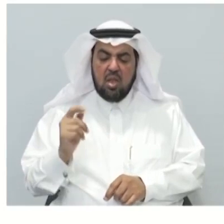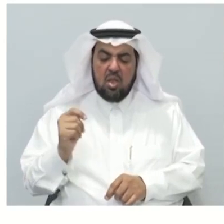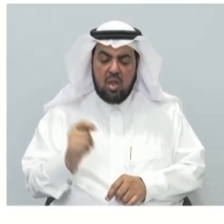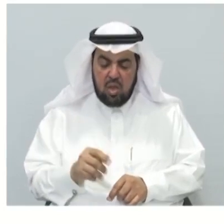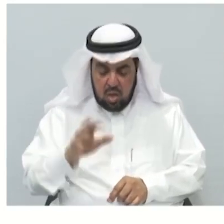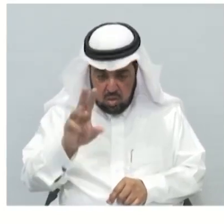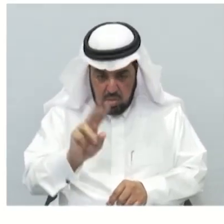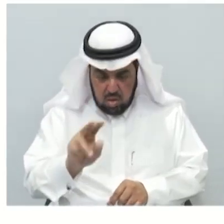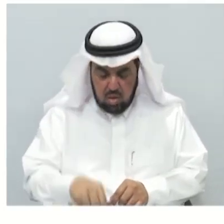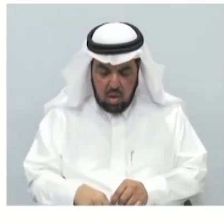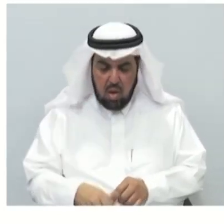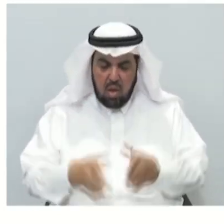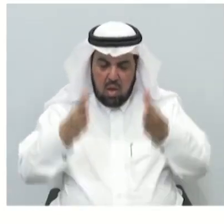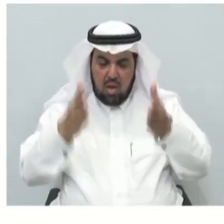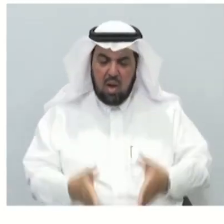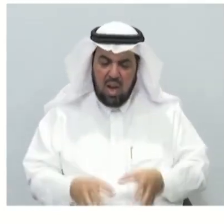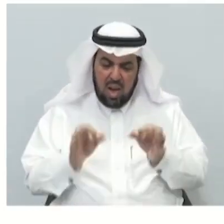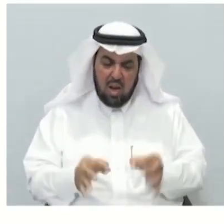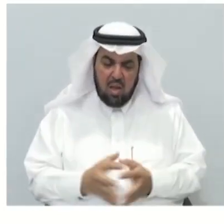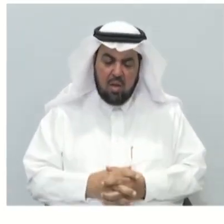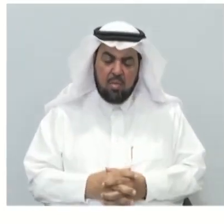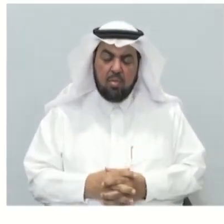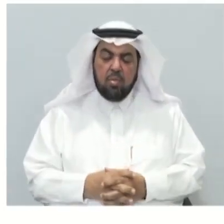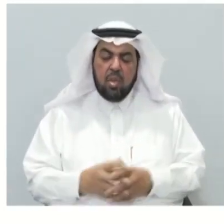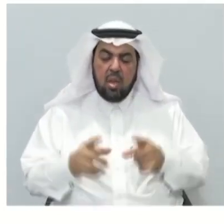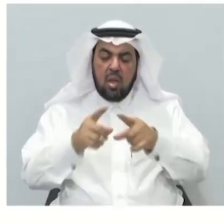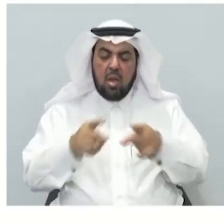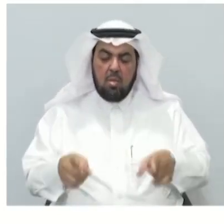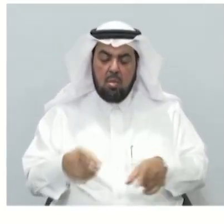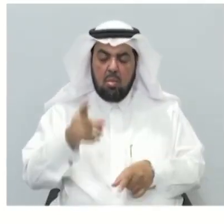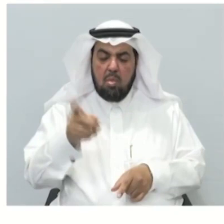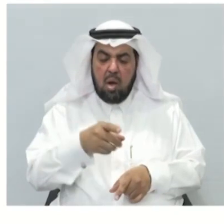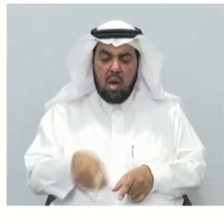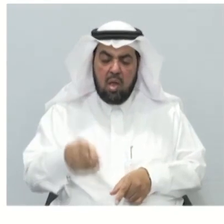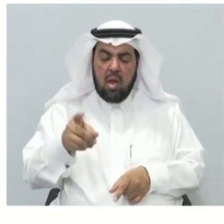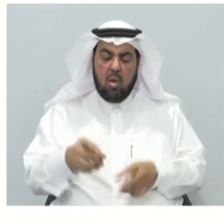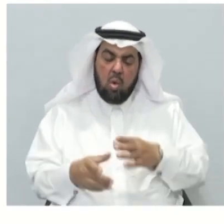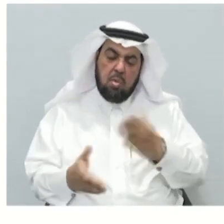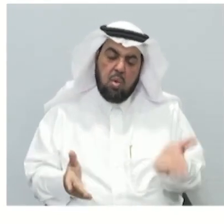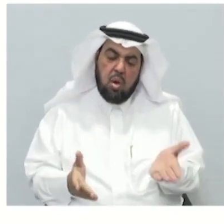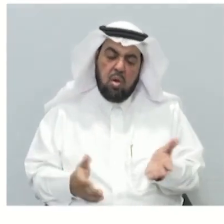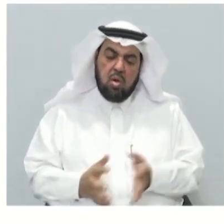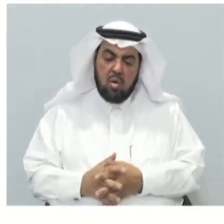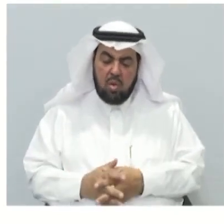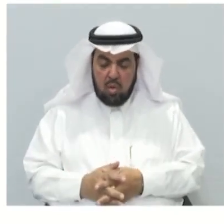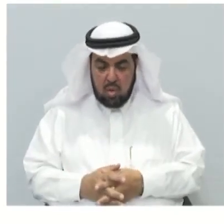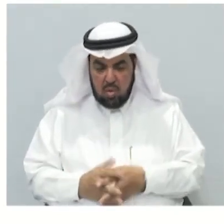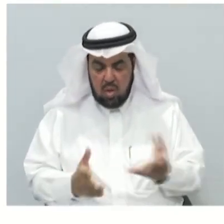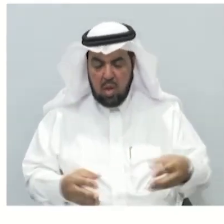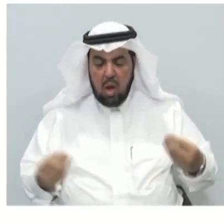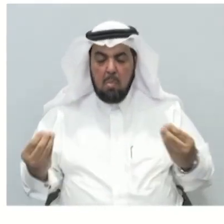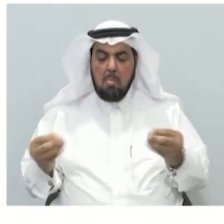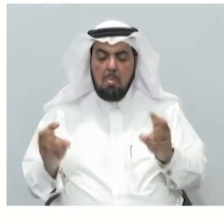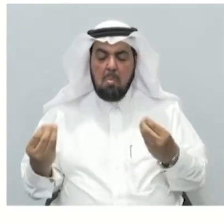معطيك الان شيئين واضحين المطلوب اثبات ان هذين المثلثين هذا المثلث اللي على اليمين يطابق